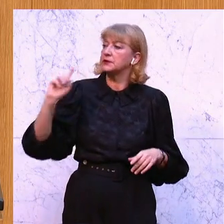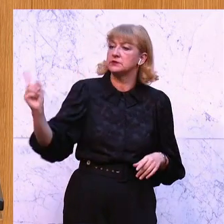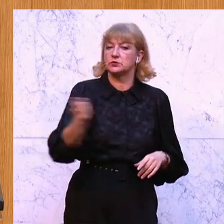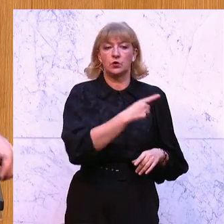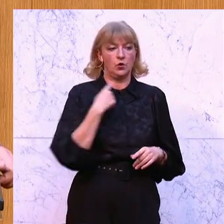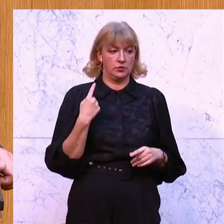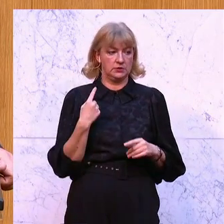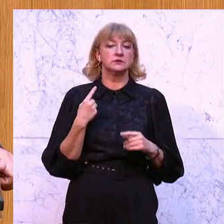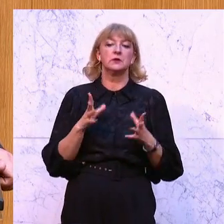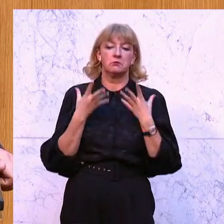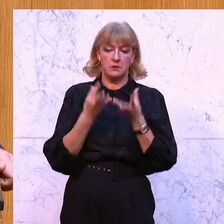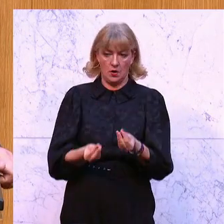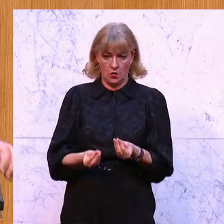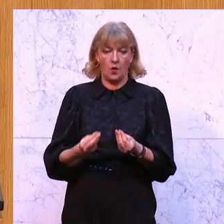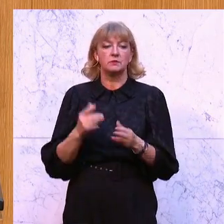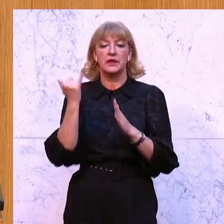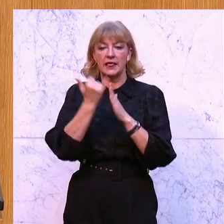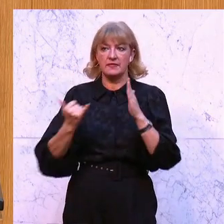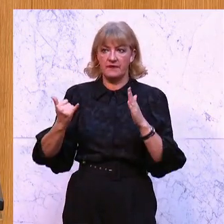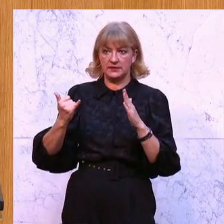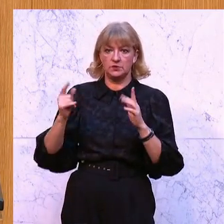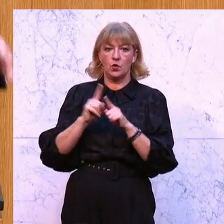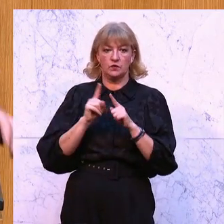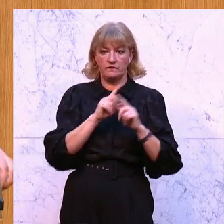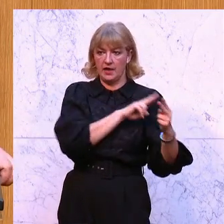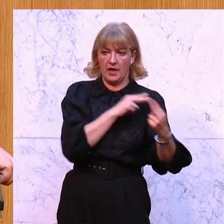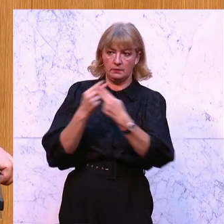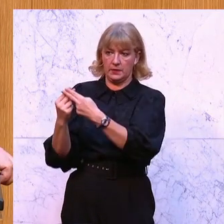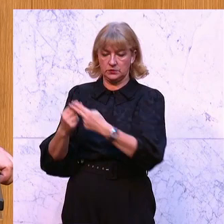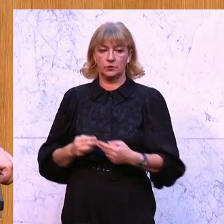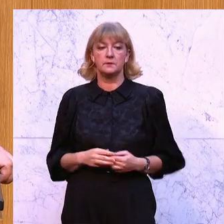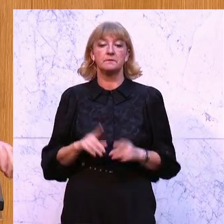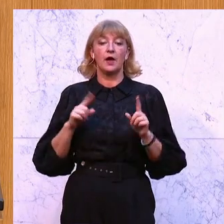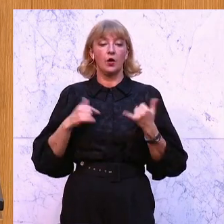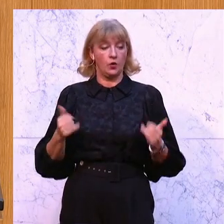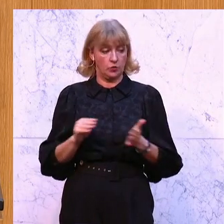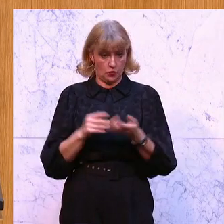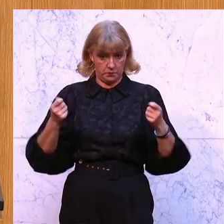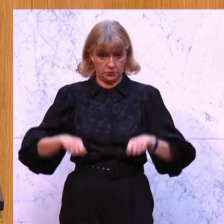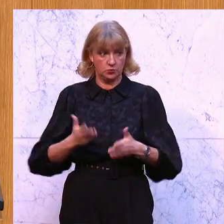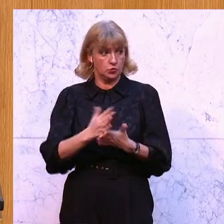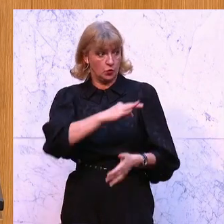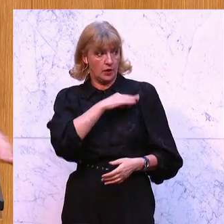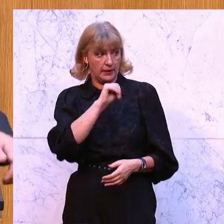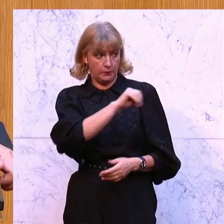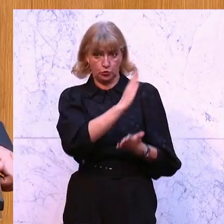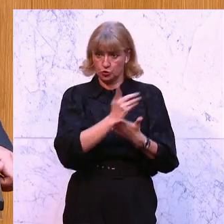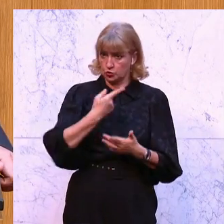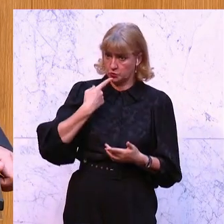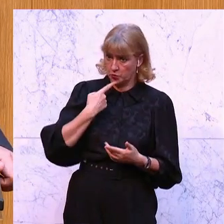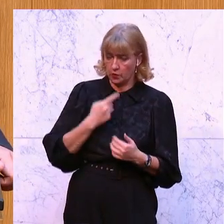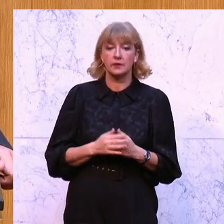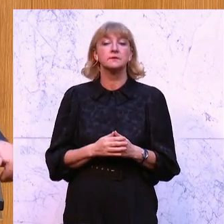und Pensionisten erhält die Inflationsabgeltung. Und weiters beschließen wir heute, auch das hat Kollege Muchitsch bereits erwähnt,